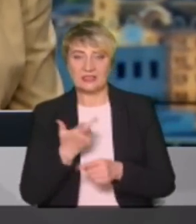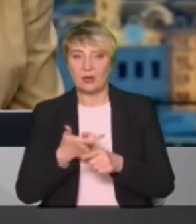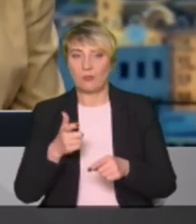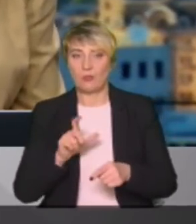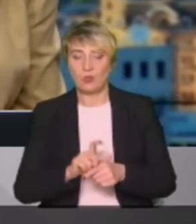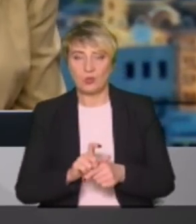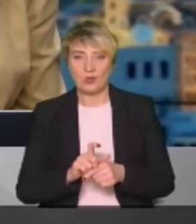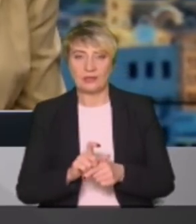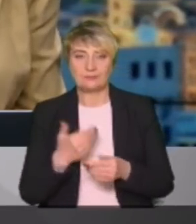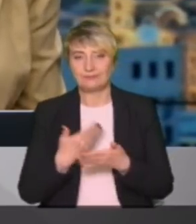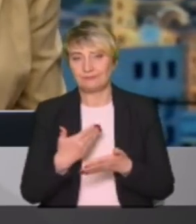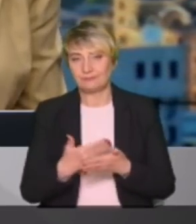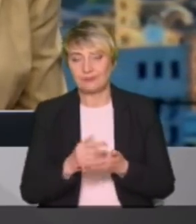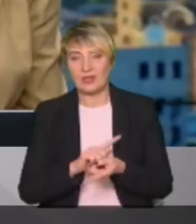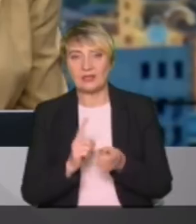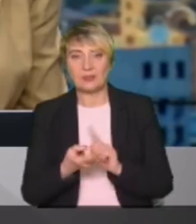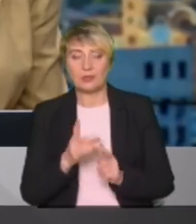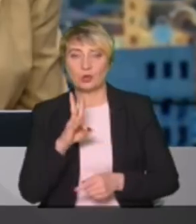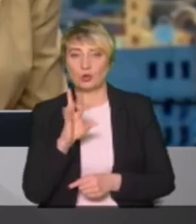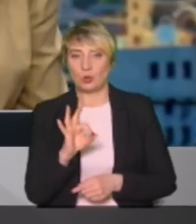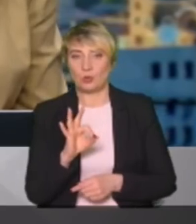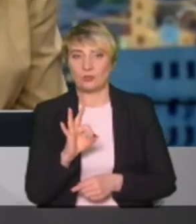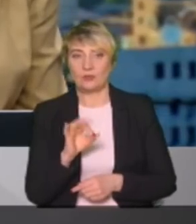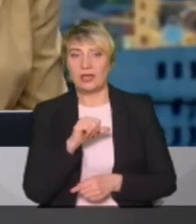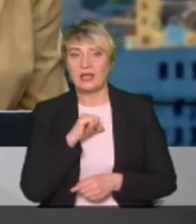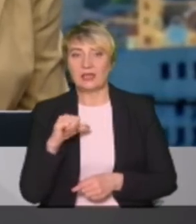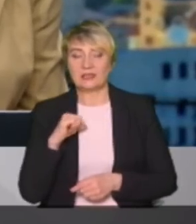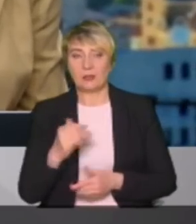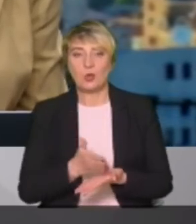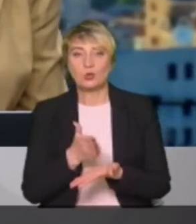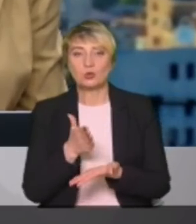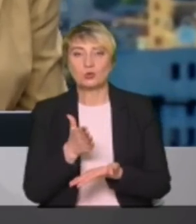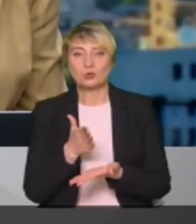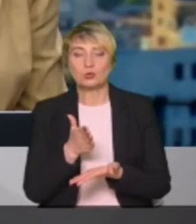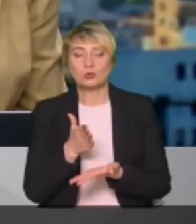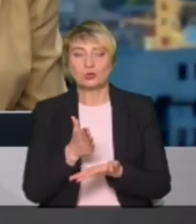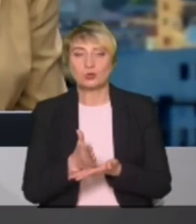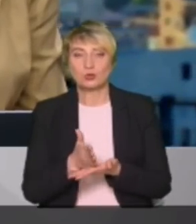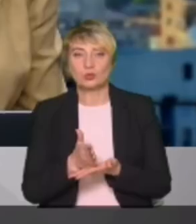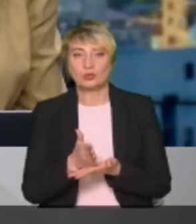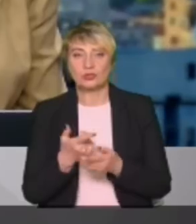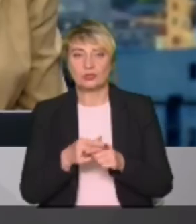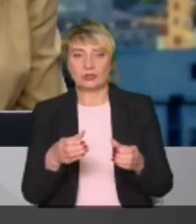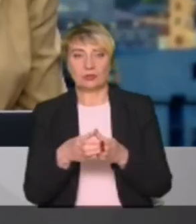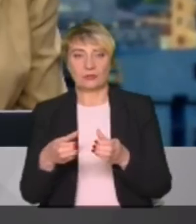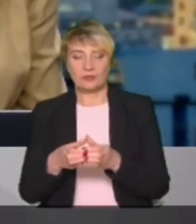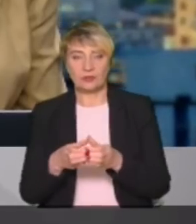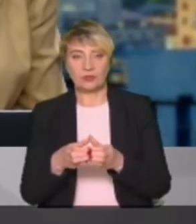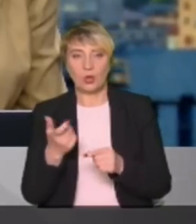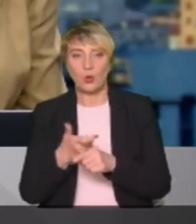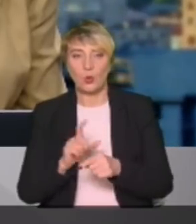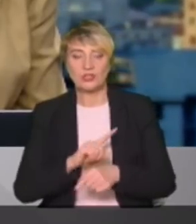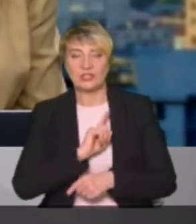НАТО менее эффективно или наоборот, но само существование вот именно этих клубов очень сильно влияет